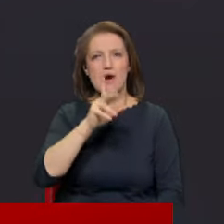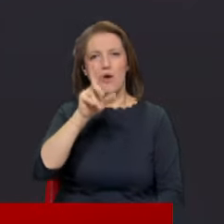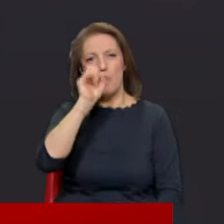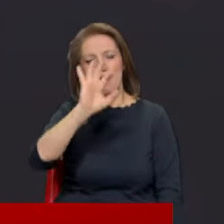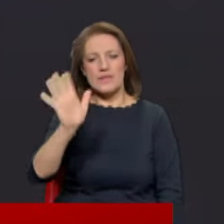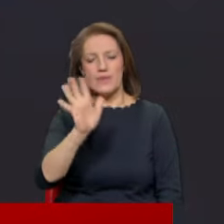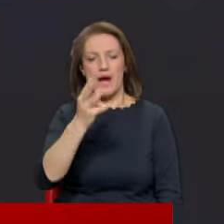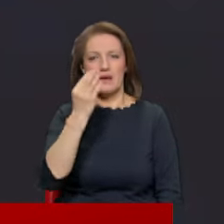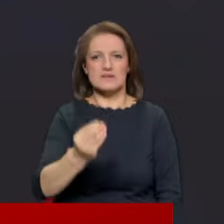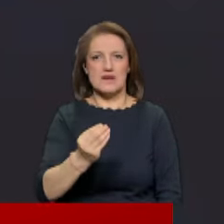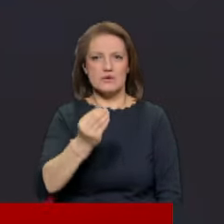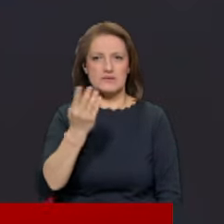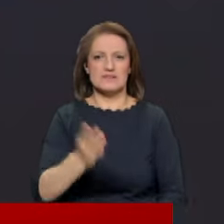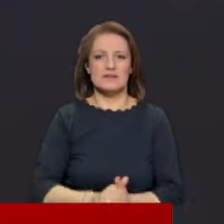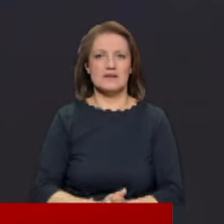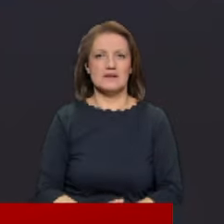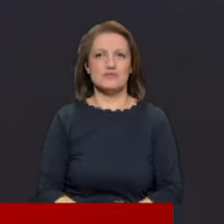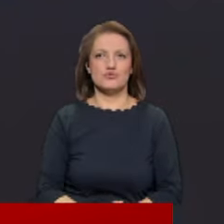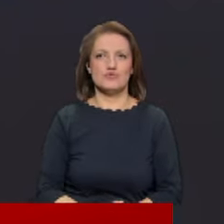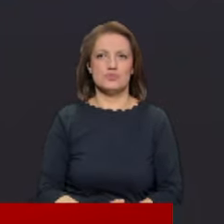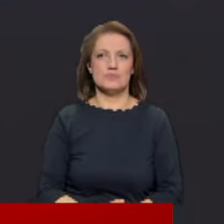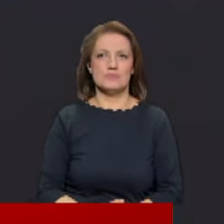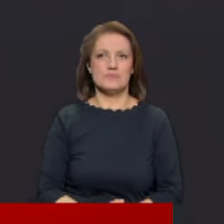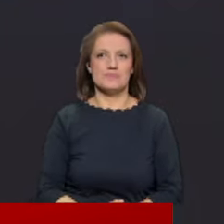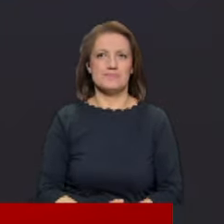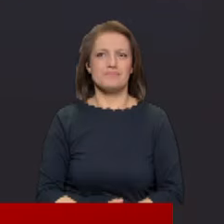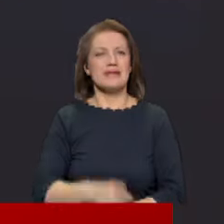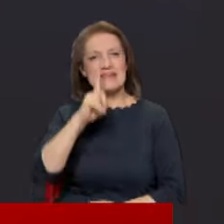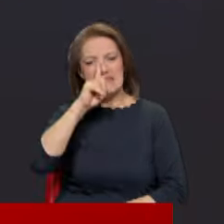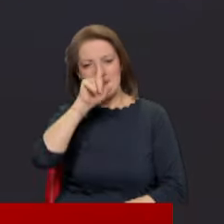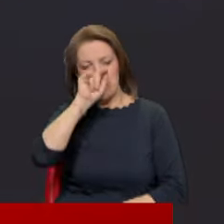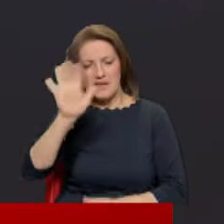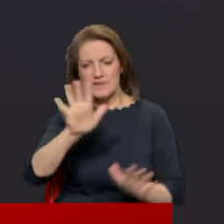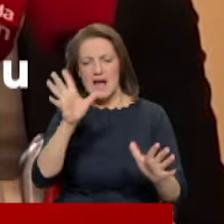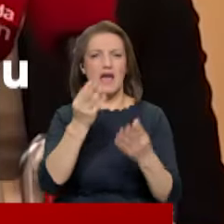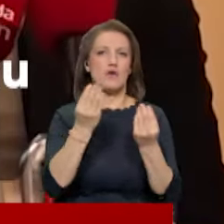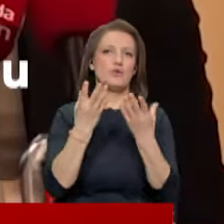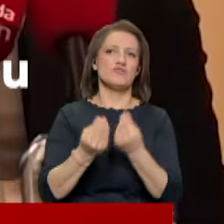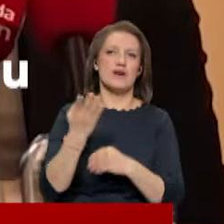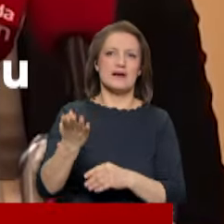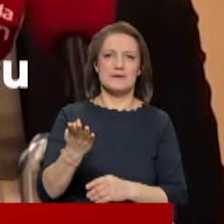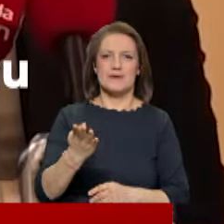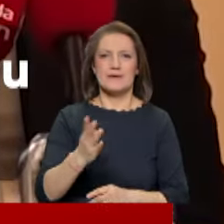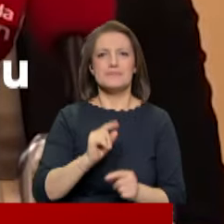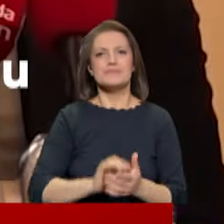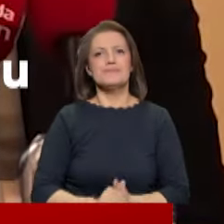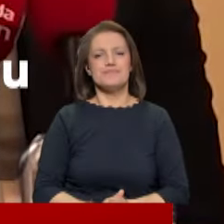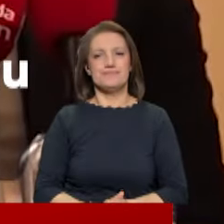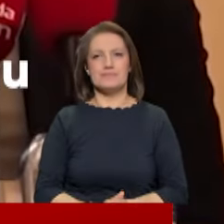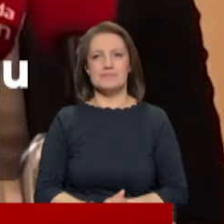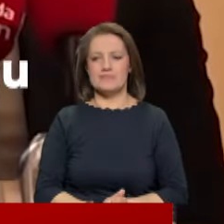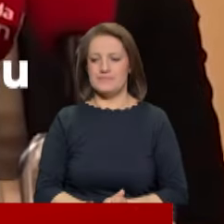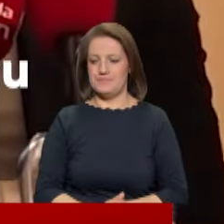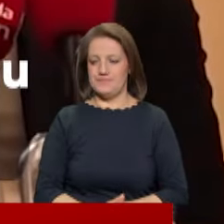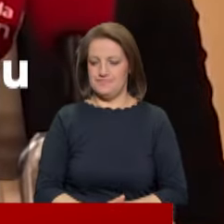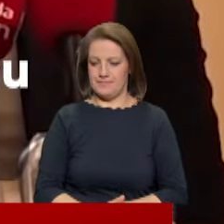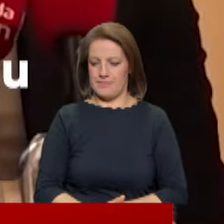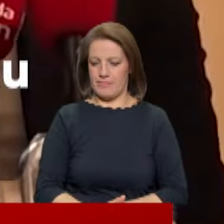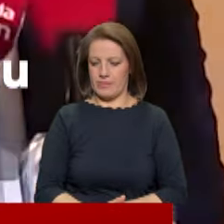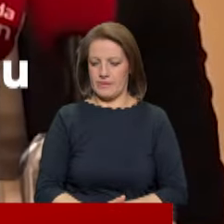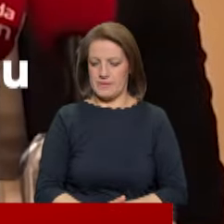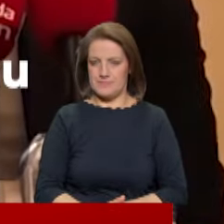Çok net söylüyorum, Mart da Şubat'tan daha iyi. Nisan Mart'tan zaten çok iyi olacak. Enflasyon düşecek. 15 ay